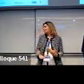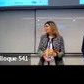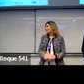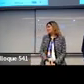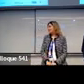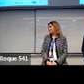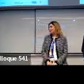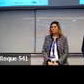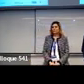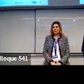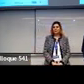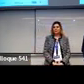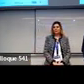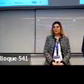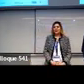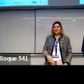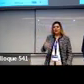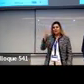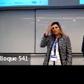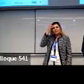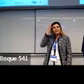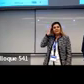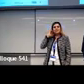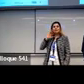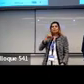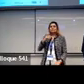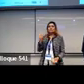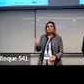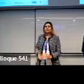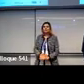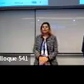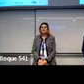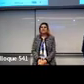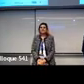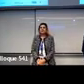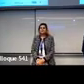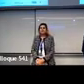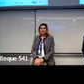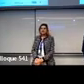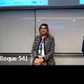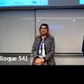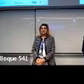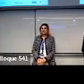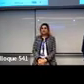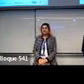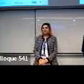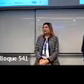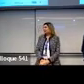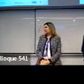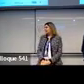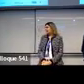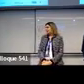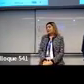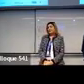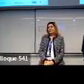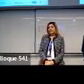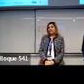365. Oui, on remarque une évolution. Le site qu'on trouve en français s'appelle Magister.